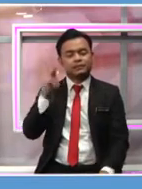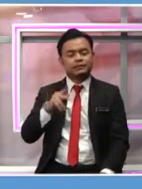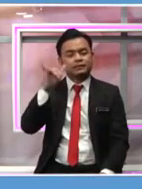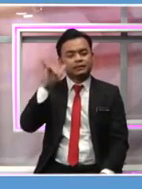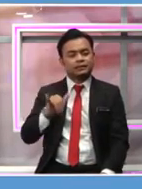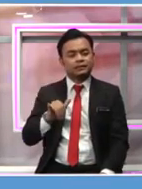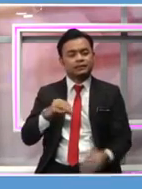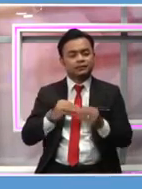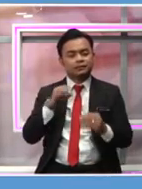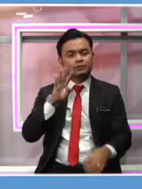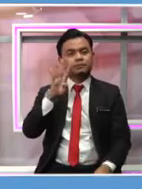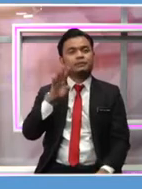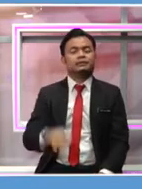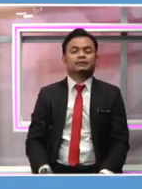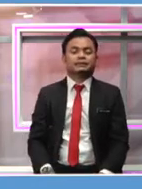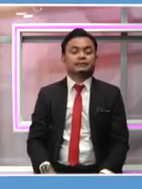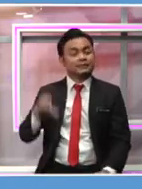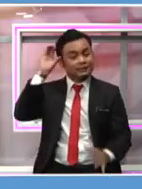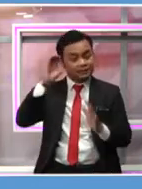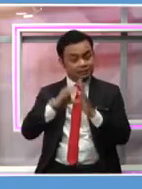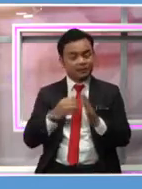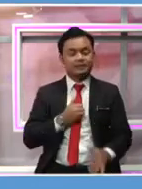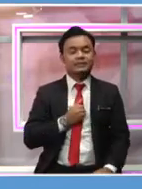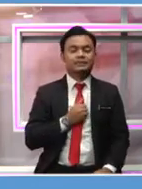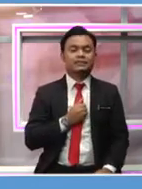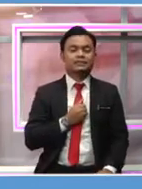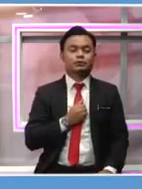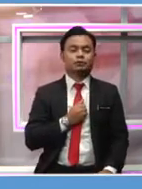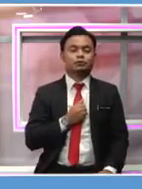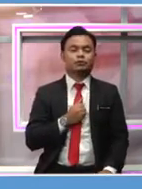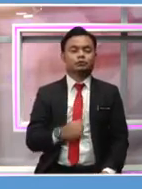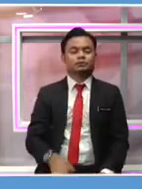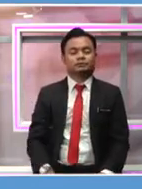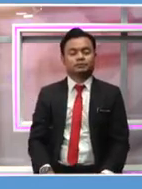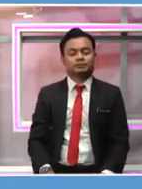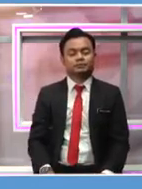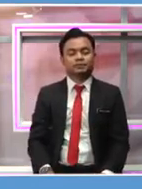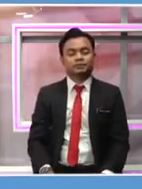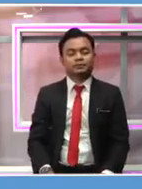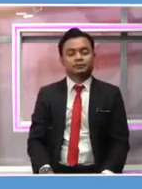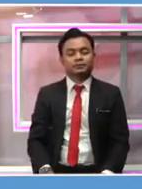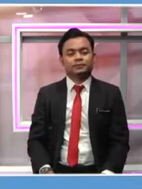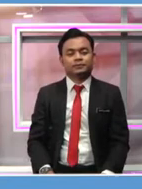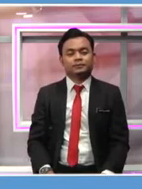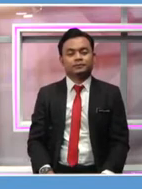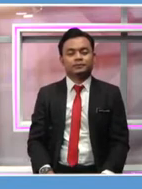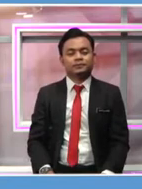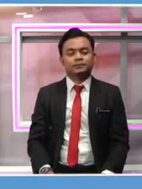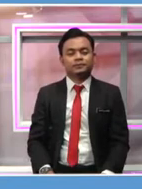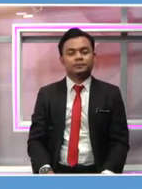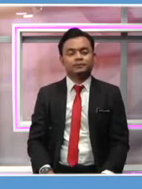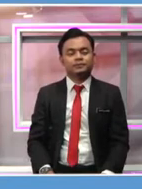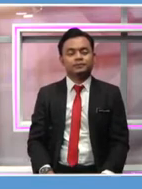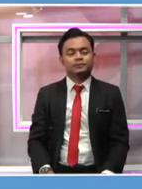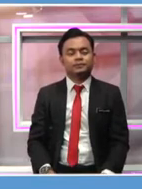jantung yang berdegup pongge maksudnya Nisa masih ke hingga lagi gambar jantung dan cegah harap anak-anak di rumah